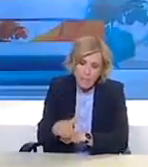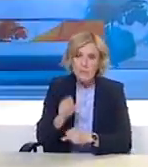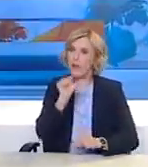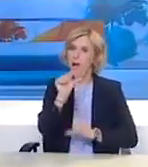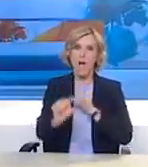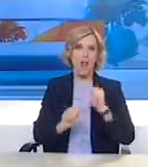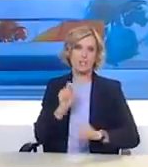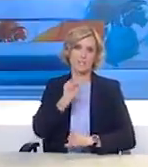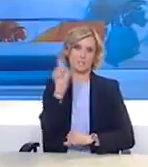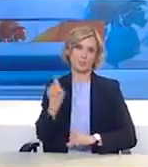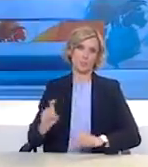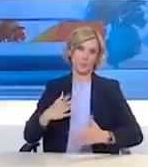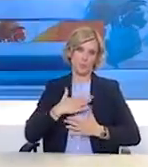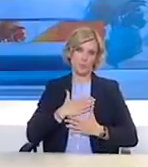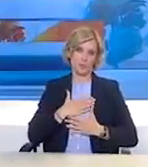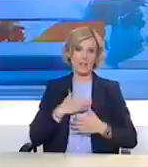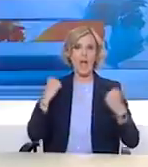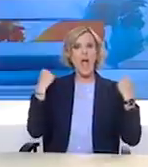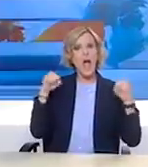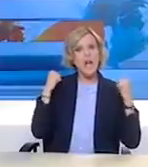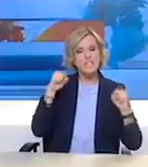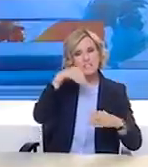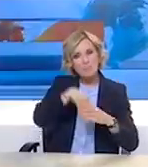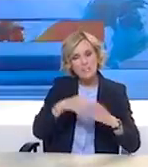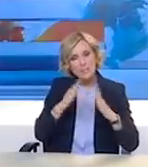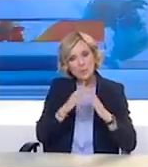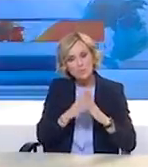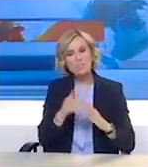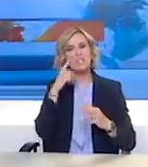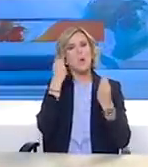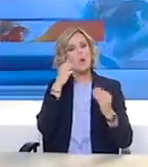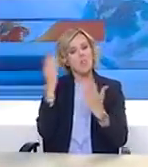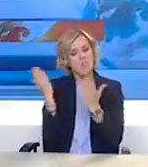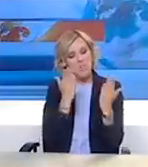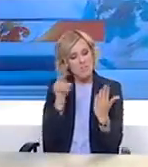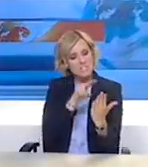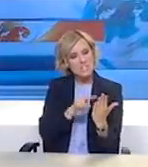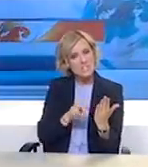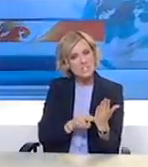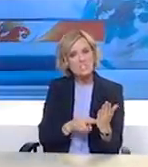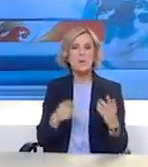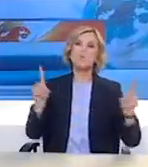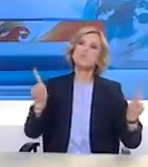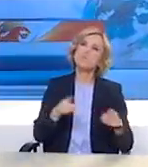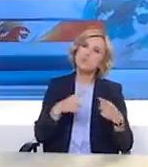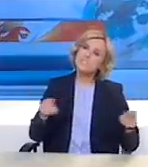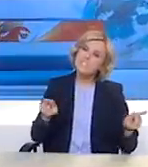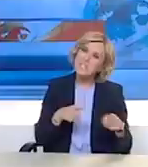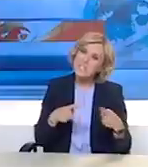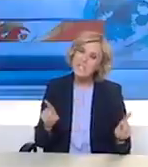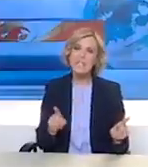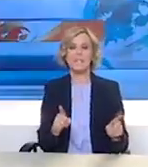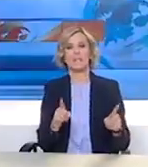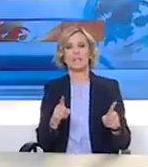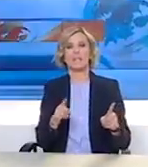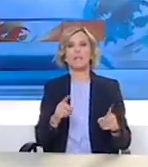αλλάξει. Η άσκηση στο σπίτι, μια καλή μελέτη, μια καλή μουσική, η συμμετοχή